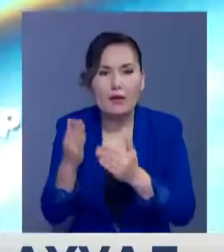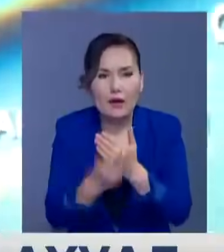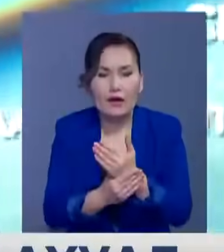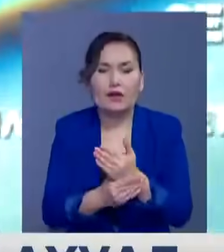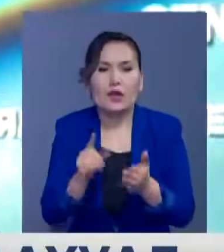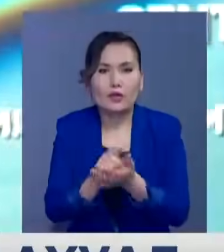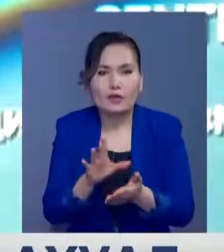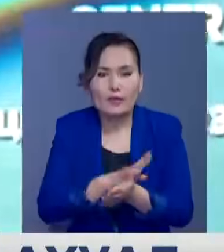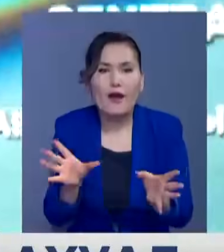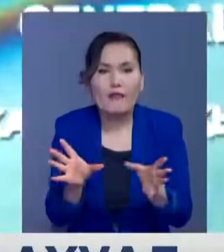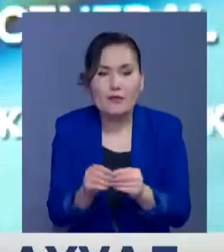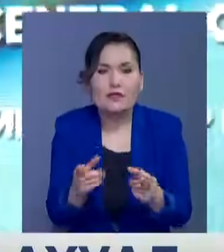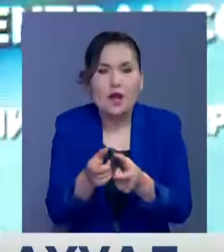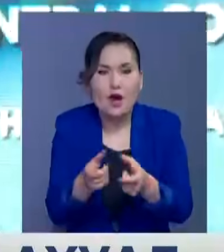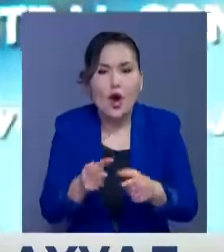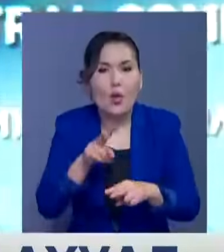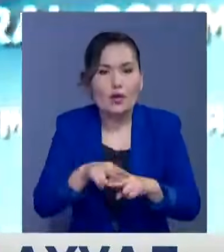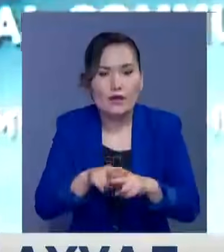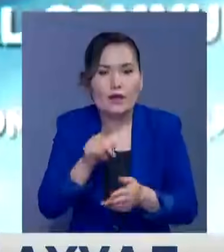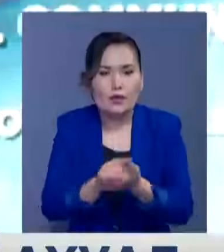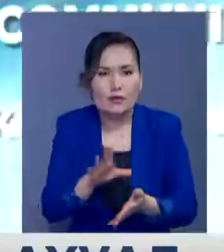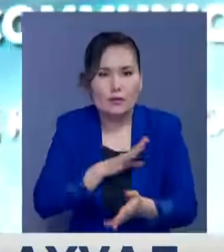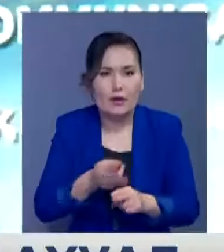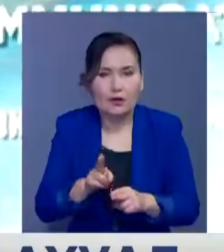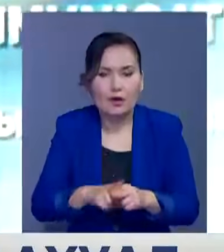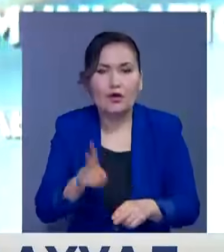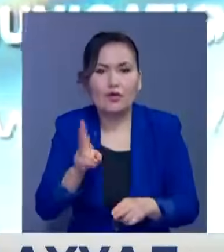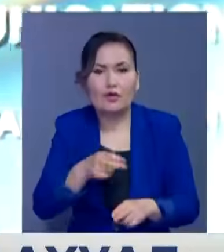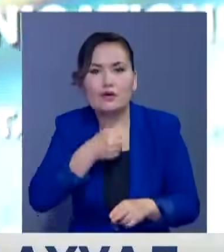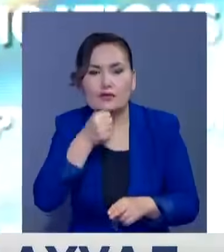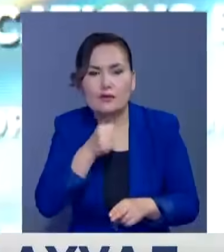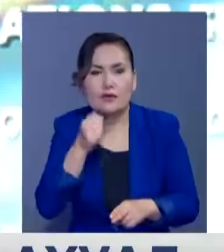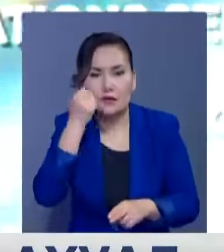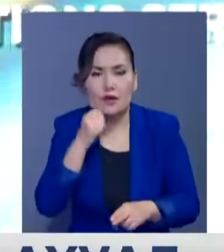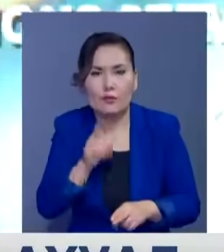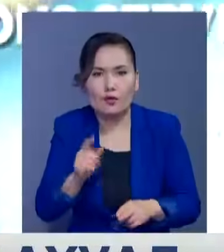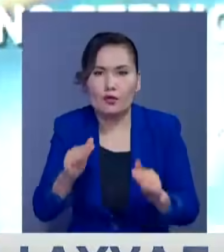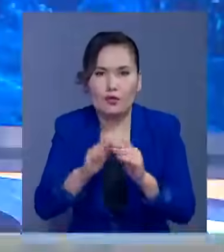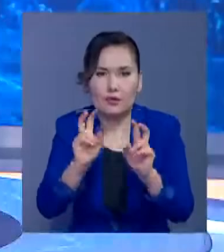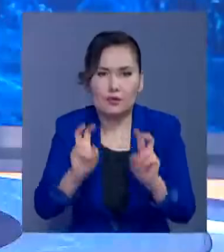жастан асқан созылмалы ауруы бар адамдарға үйде отыруға кеңес беріледі.